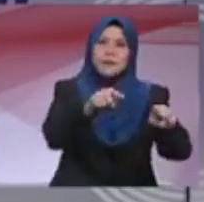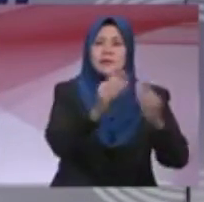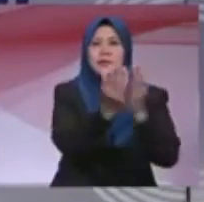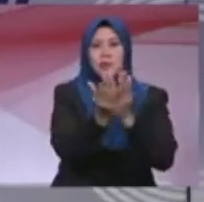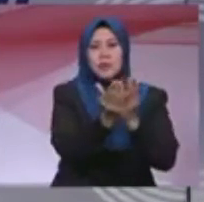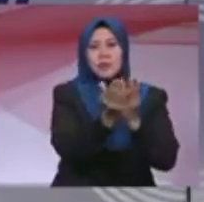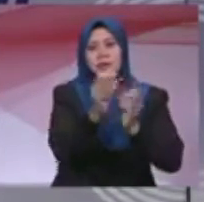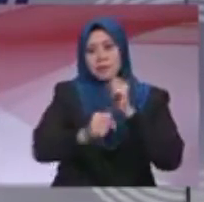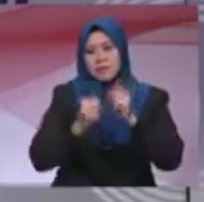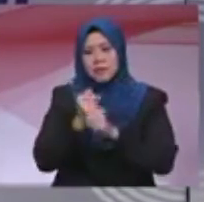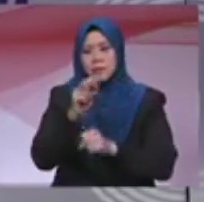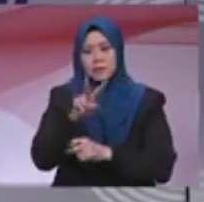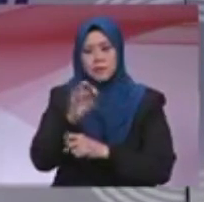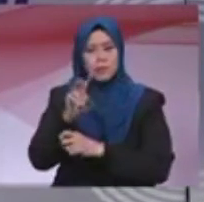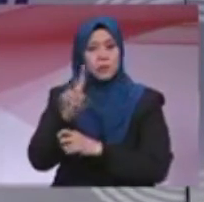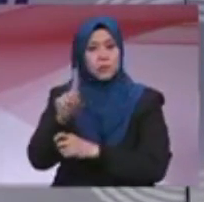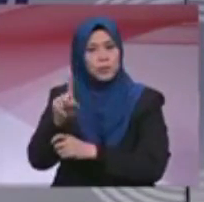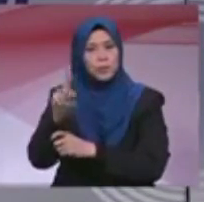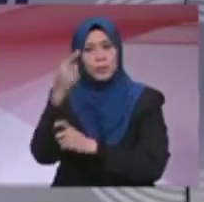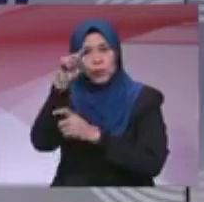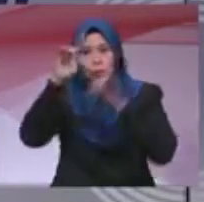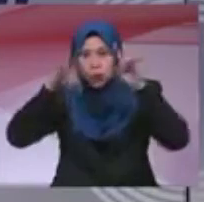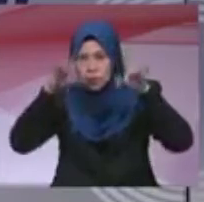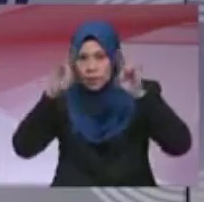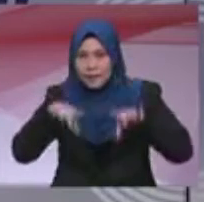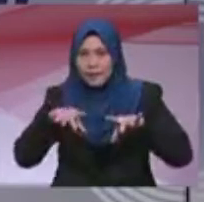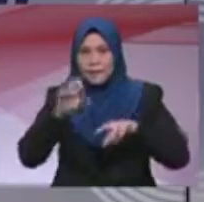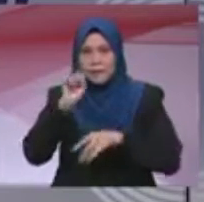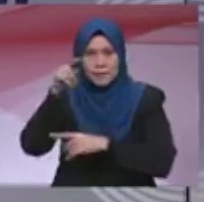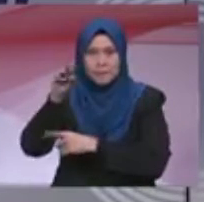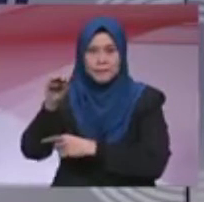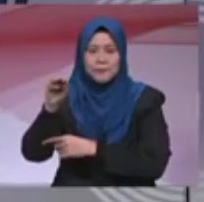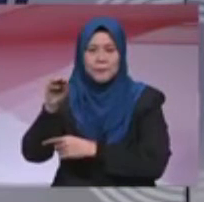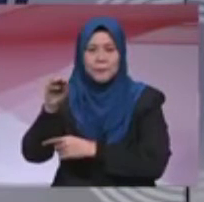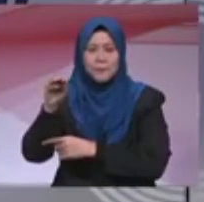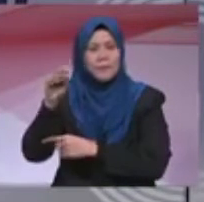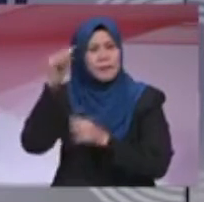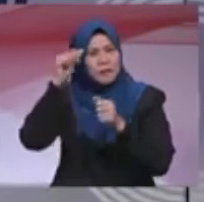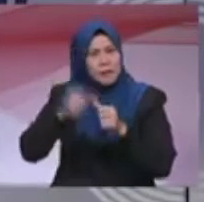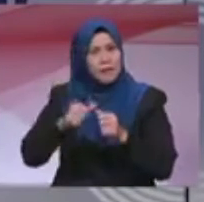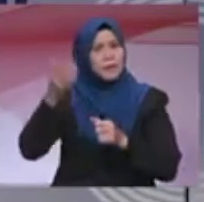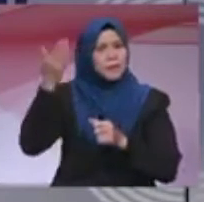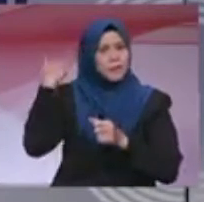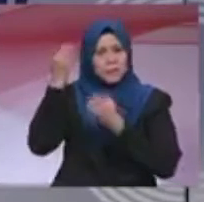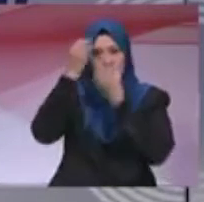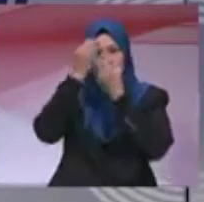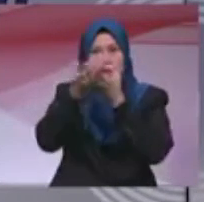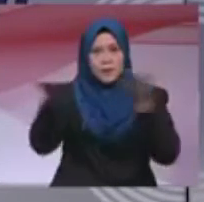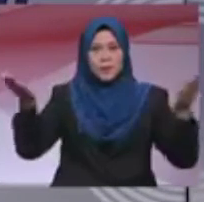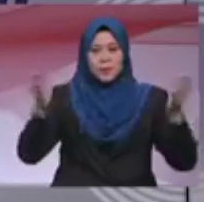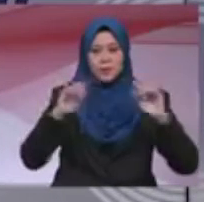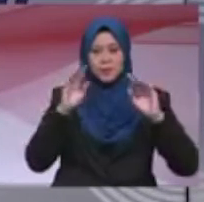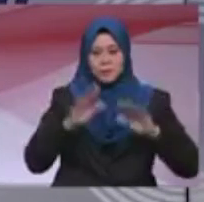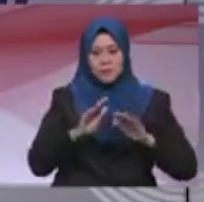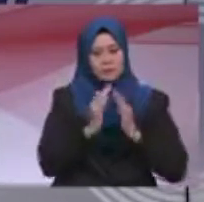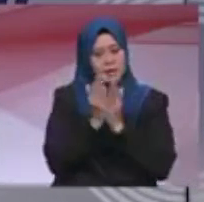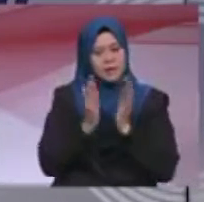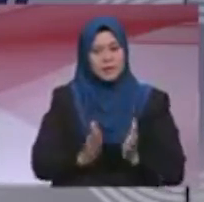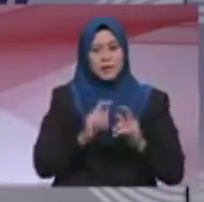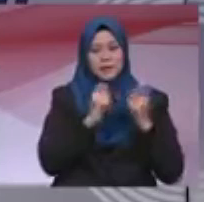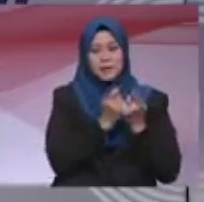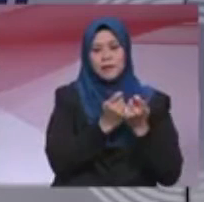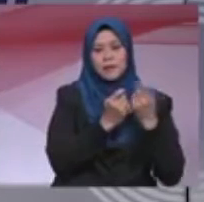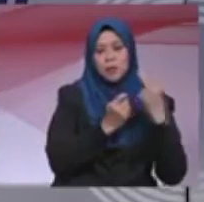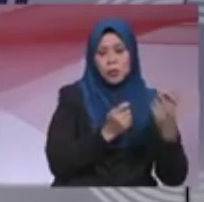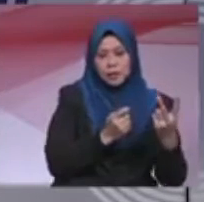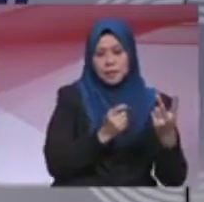tahun 2021. Untuk tujuan itu, jika saudara-saudara ingat, kita maklumkan bahawa murid tingkatan 2 dan tingkatan